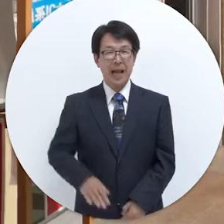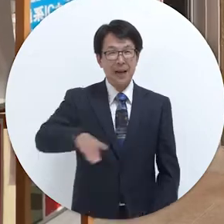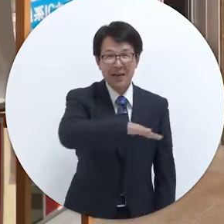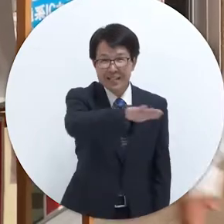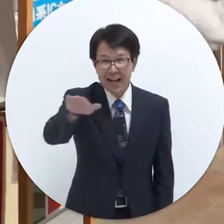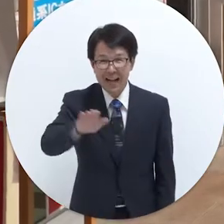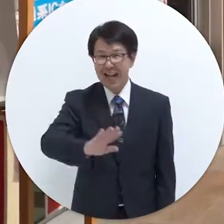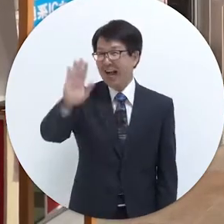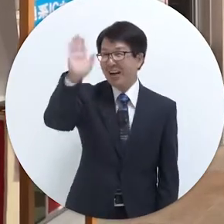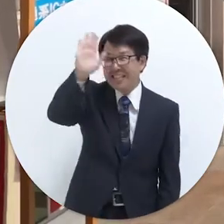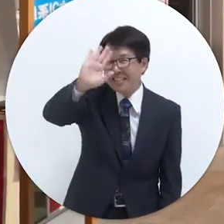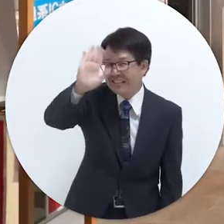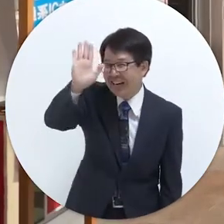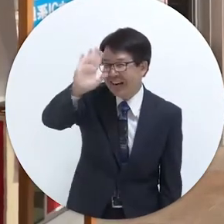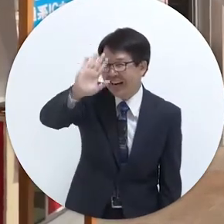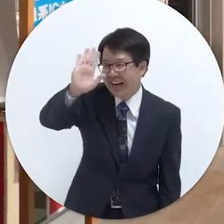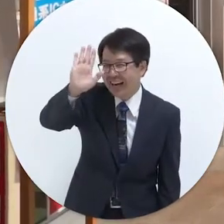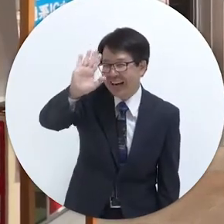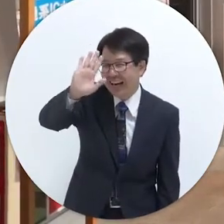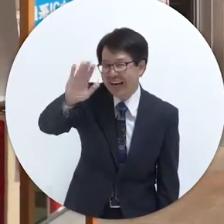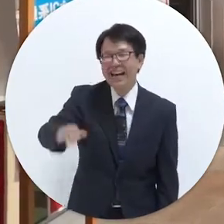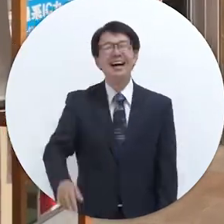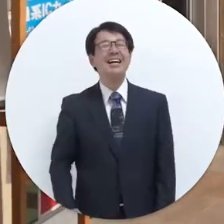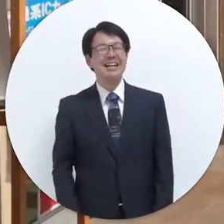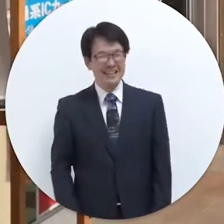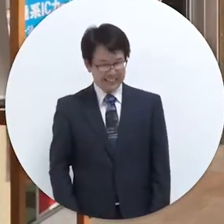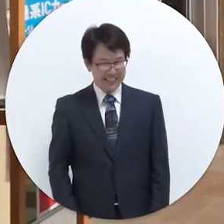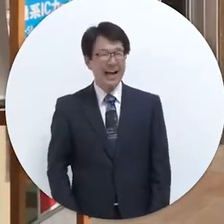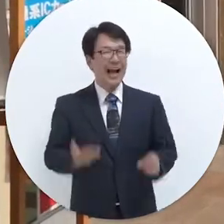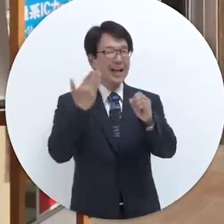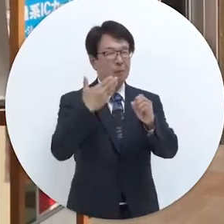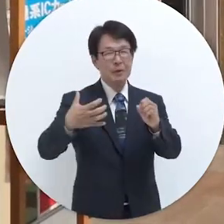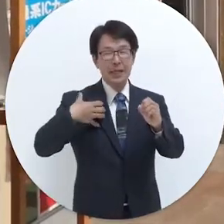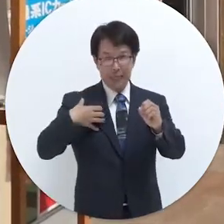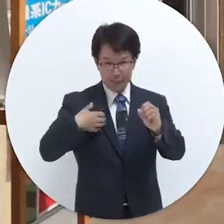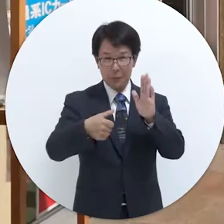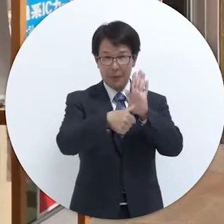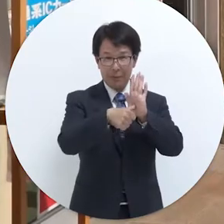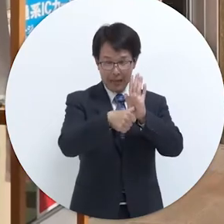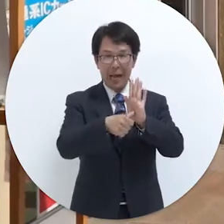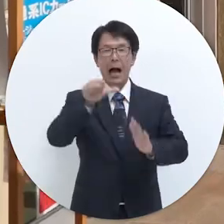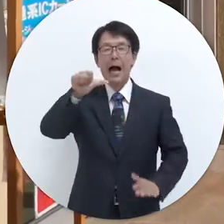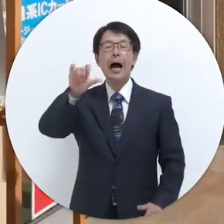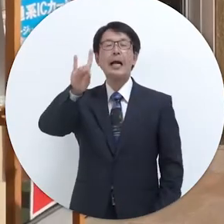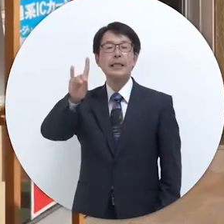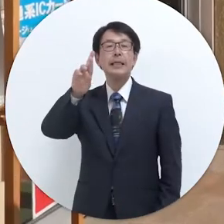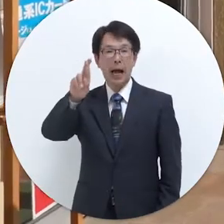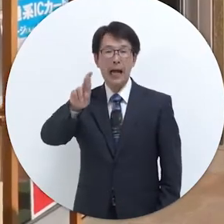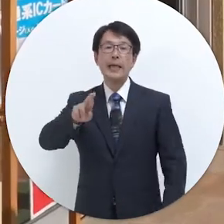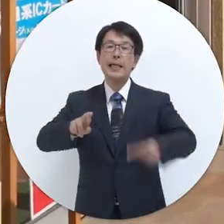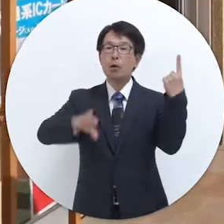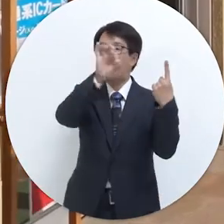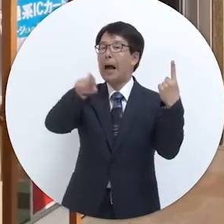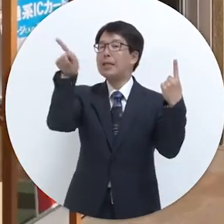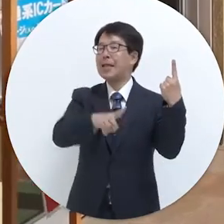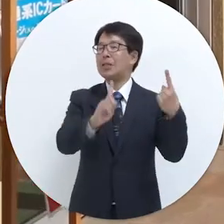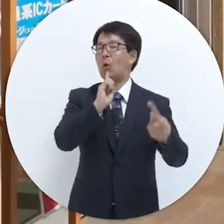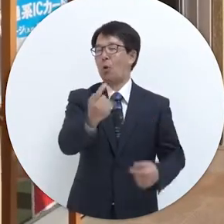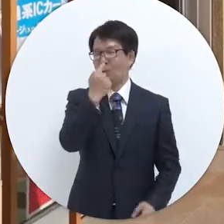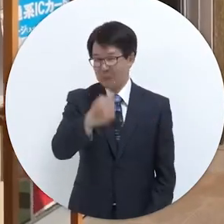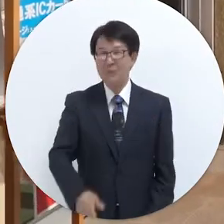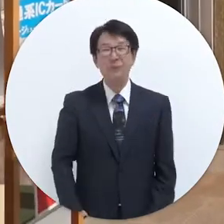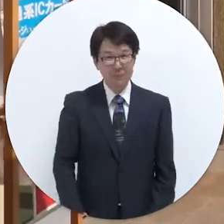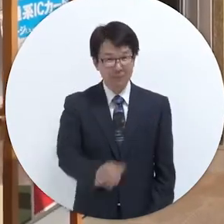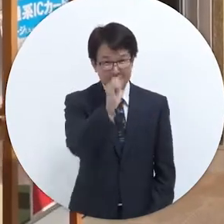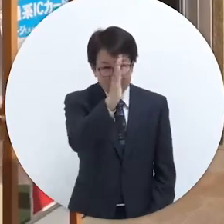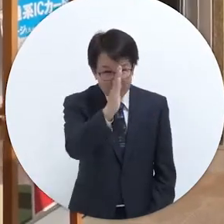皆さん、 こんにちは。 リポーターを務めます、アキラ 100% です。よろしくお願いいたします。そして本日